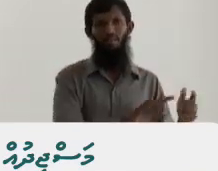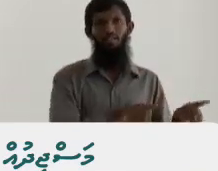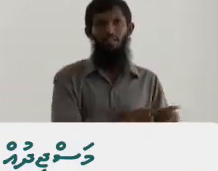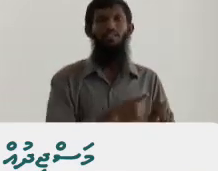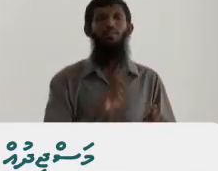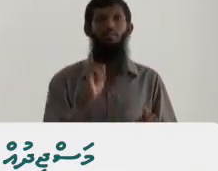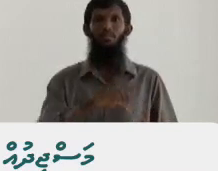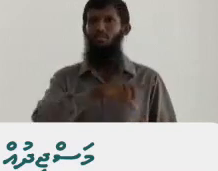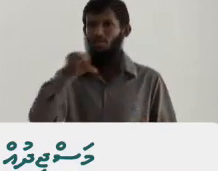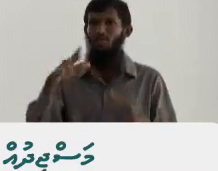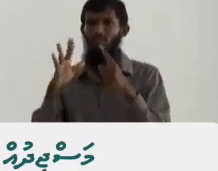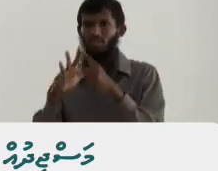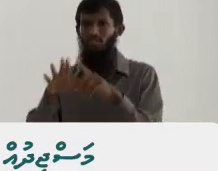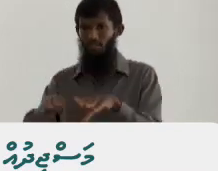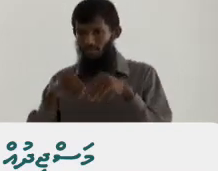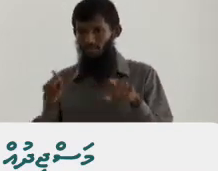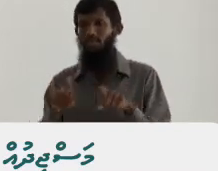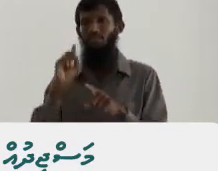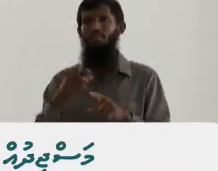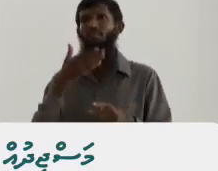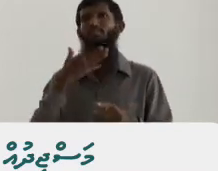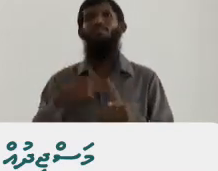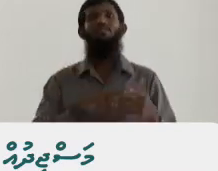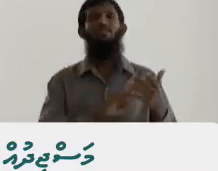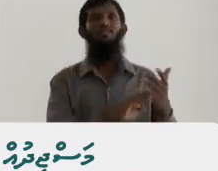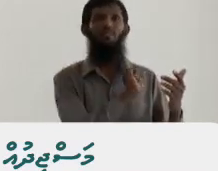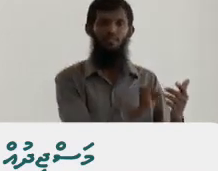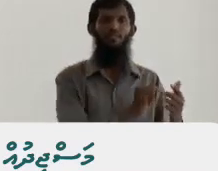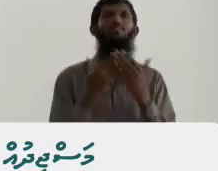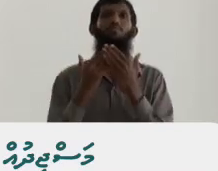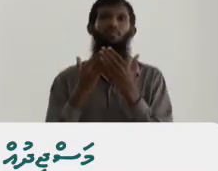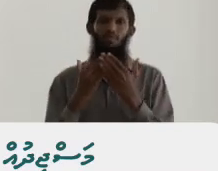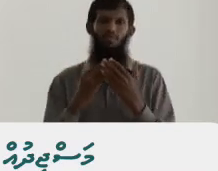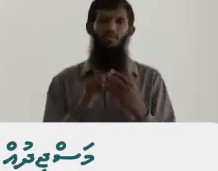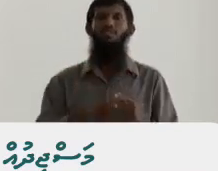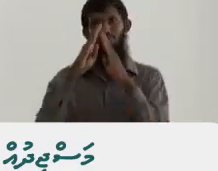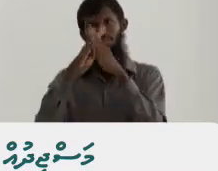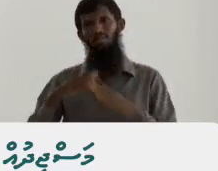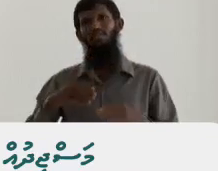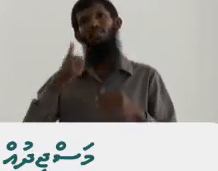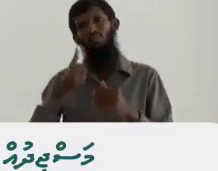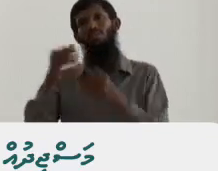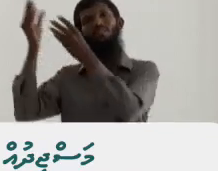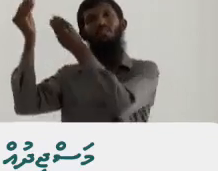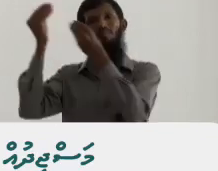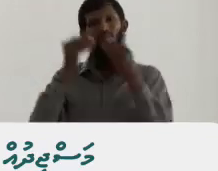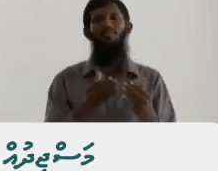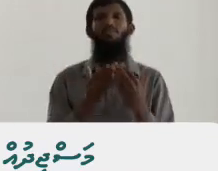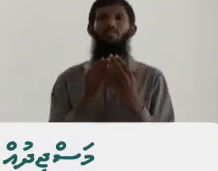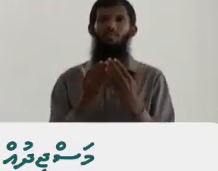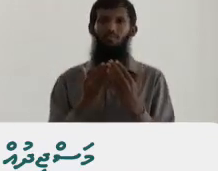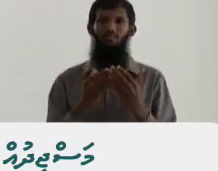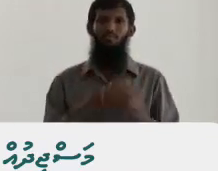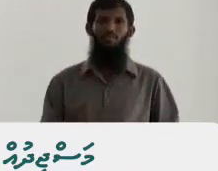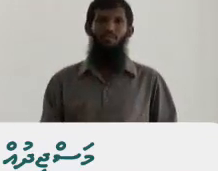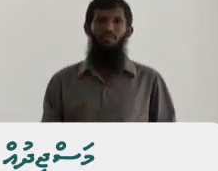মিস্তাকুনে তিয়বা মিহুন একলে ফানুগে মচ্চ সলাওয়াত লেবুং এদি দুআ কুরাশ আদি একলে ফানুগে মচ্চ সালাম লেবুং এদি